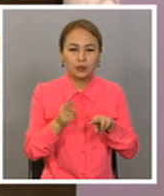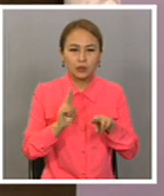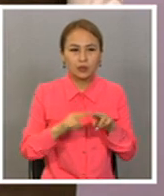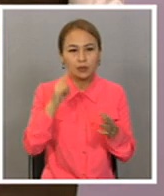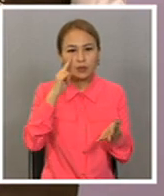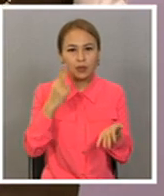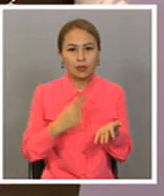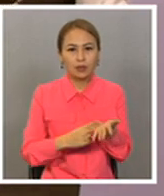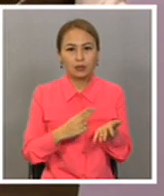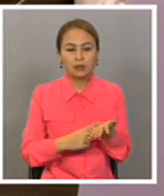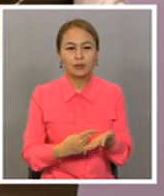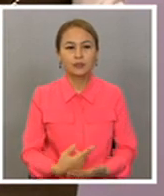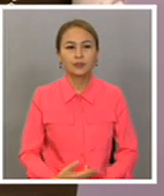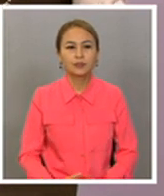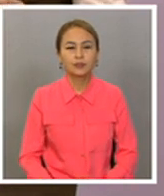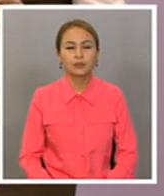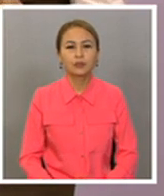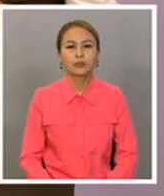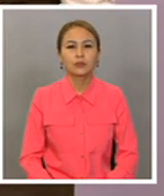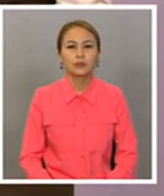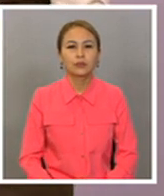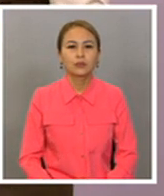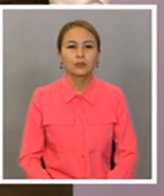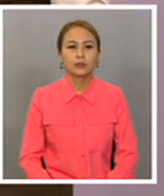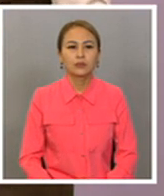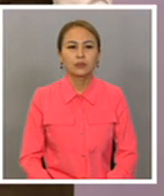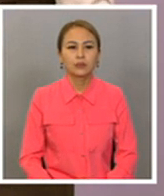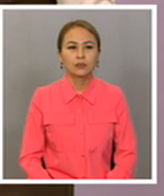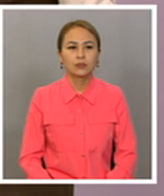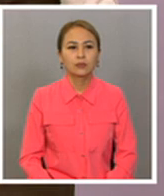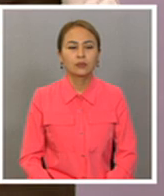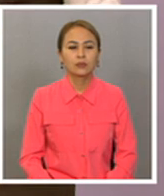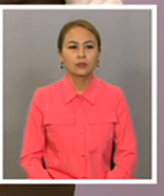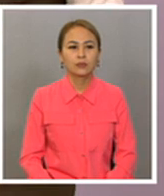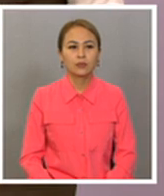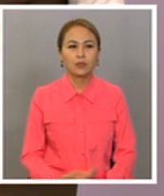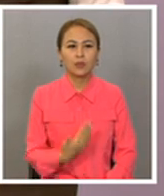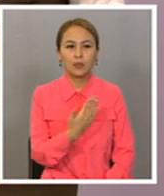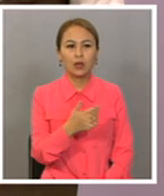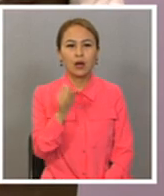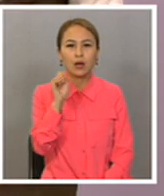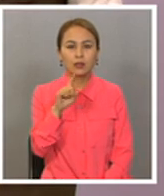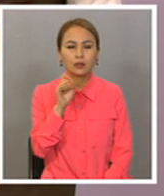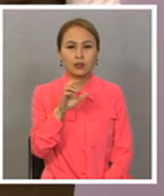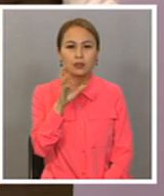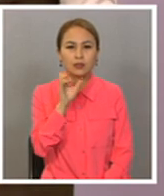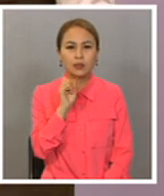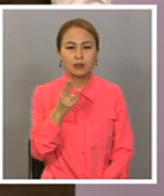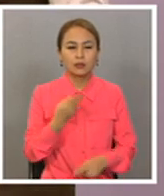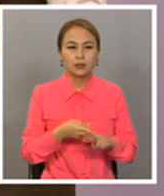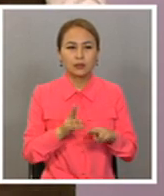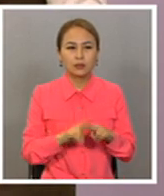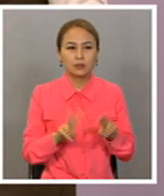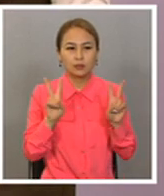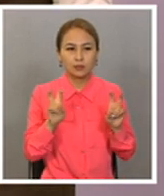болғандығының дәлелі. Міне балалар, бұл алтын адам сақ жауынгер екен.